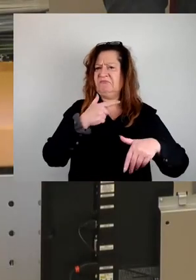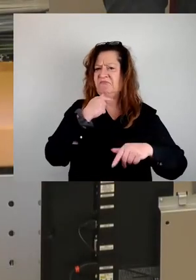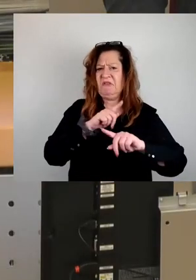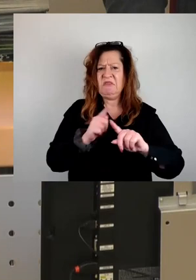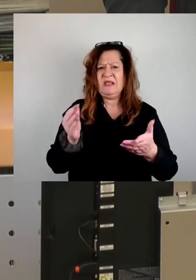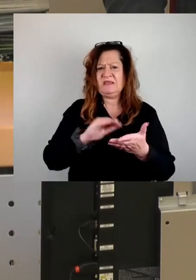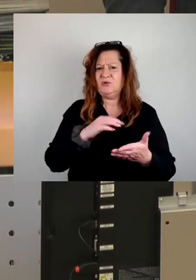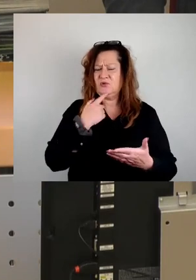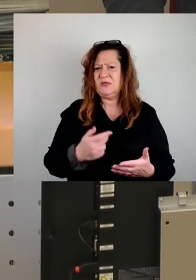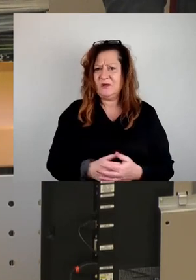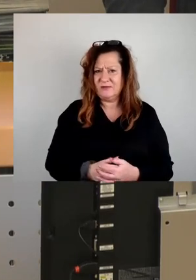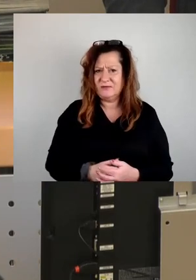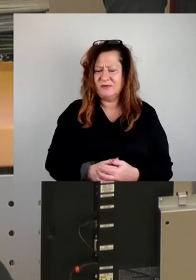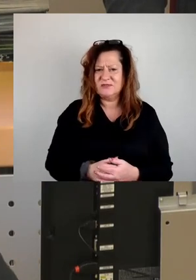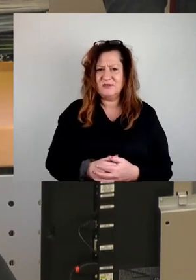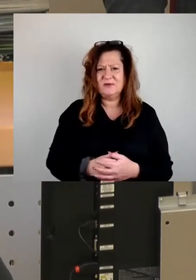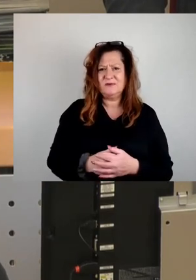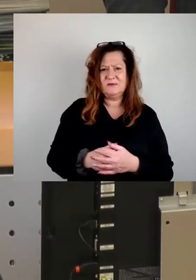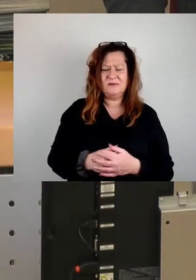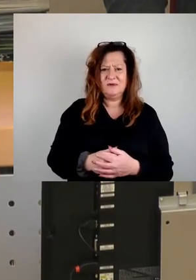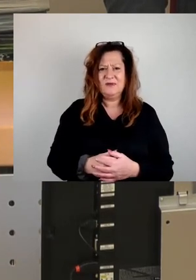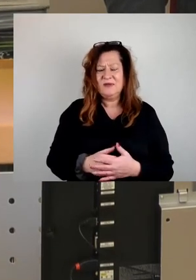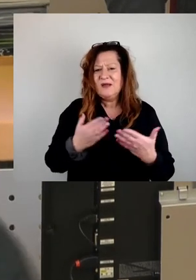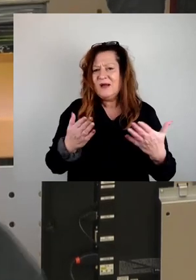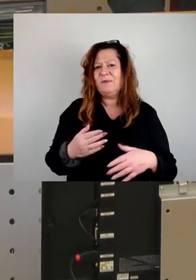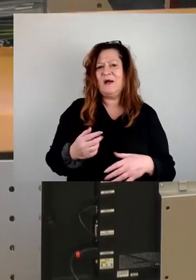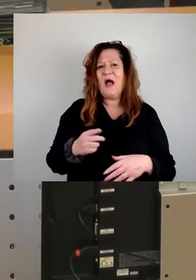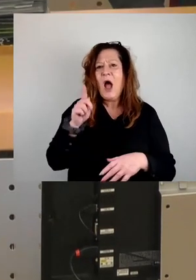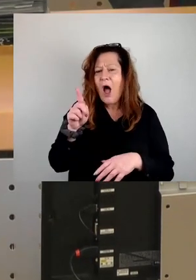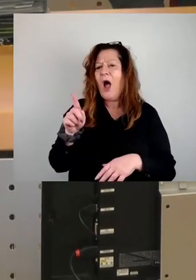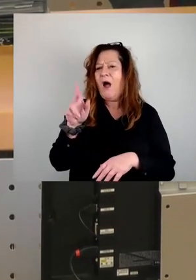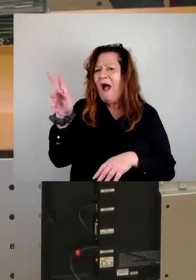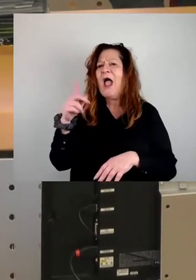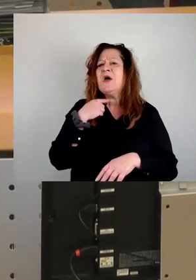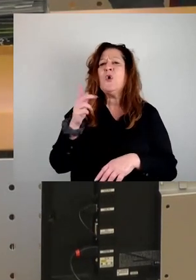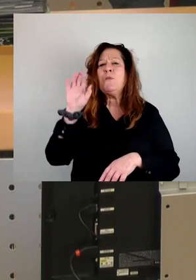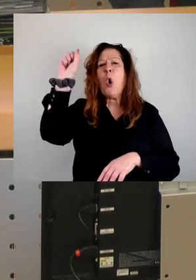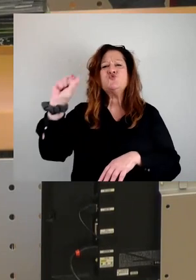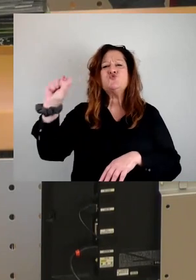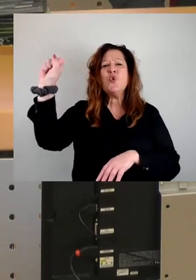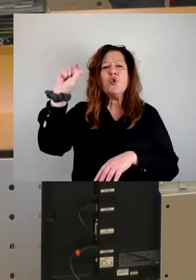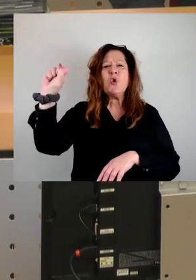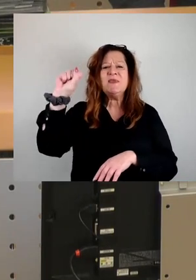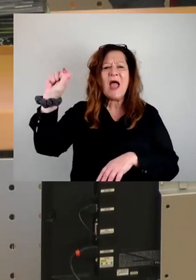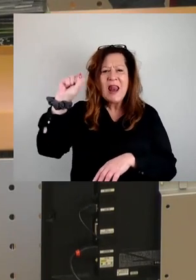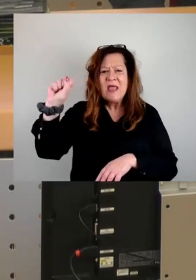Aber als Thilo Wirtz den zastroschen Sozialismus entdeckt hat, hat er mich motiviert, doch noch einen Antrag zu stellen.